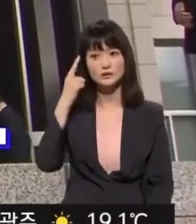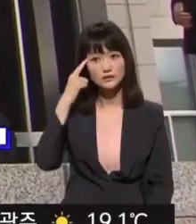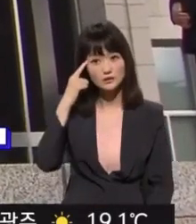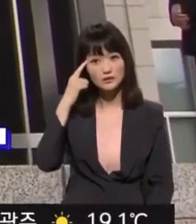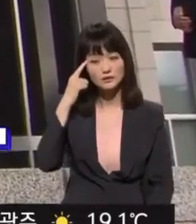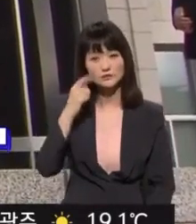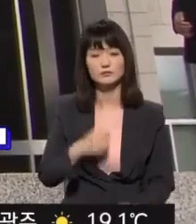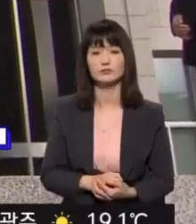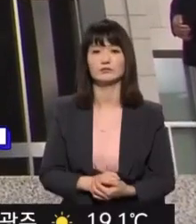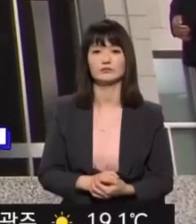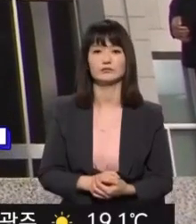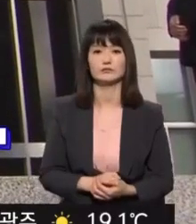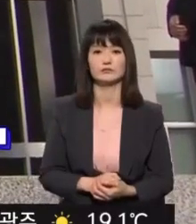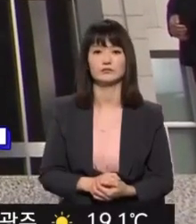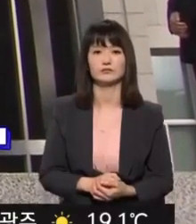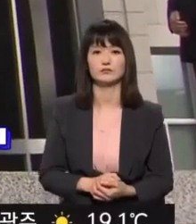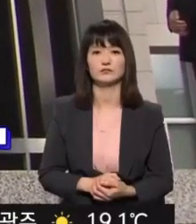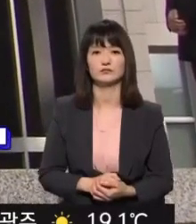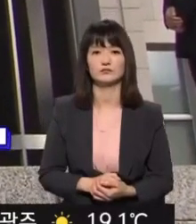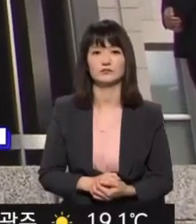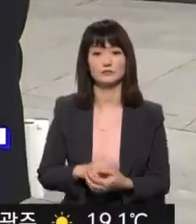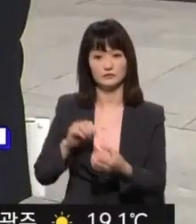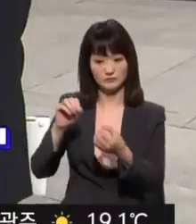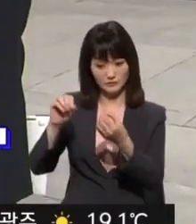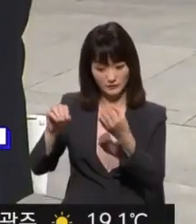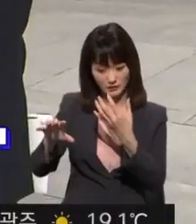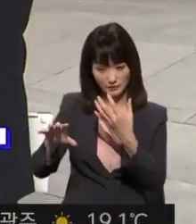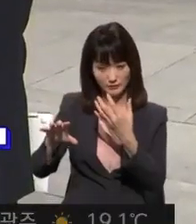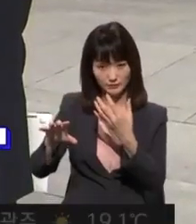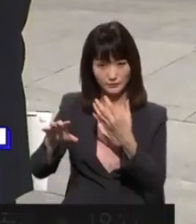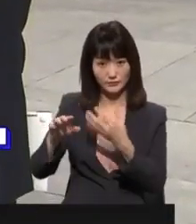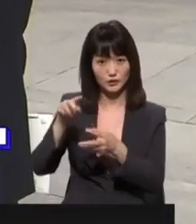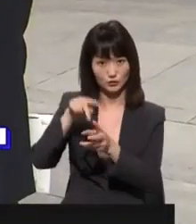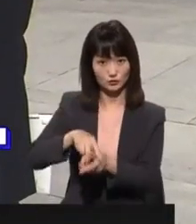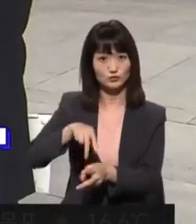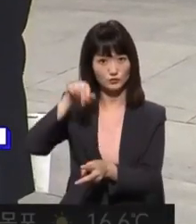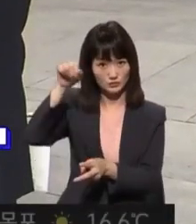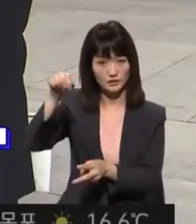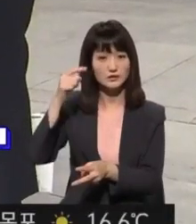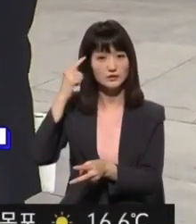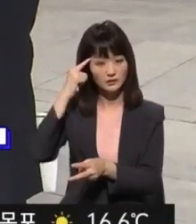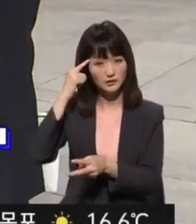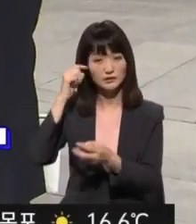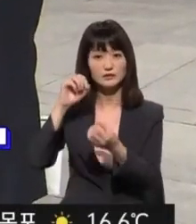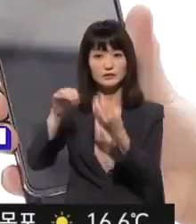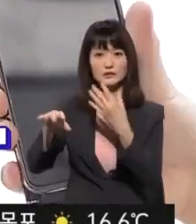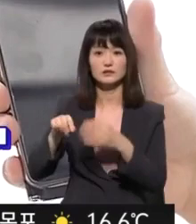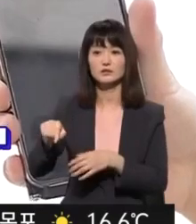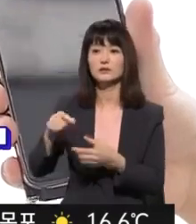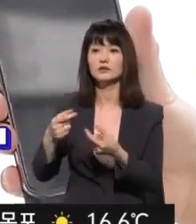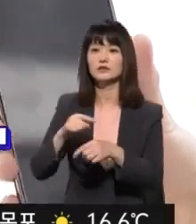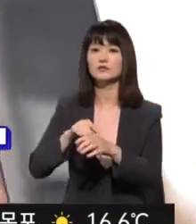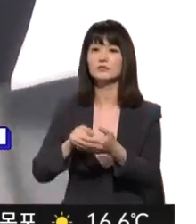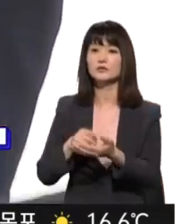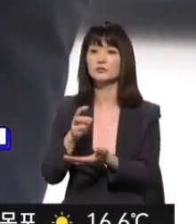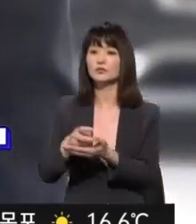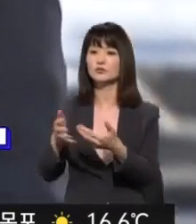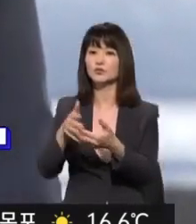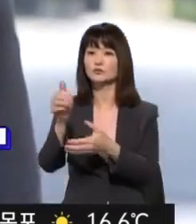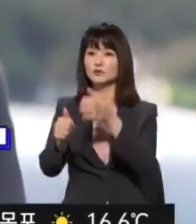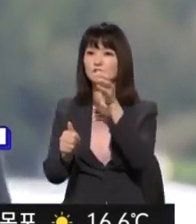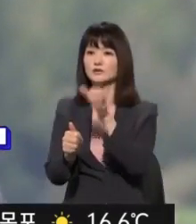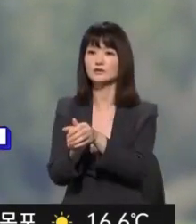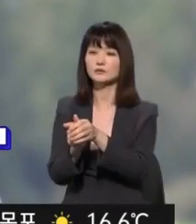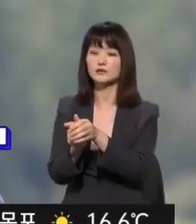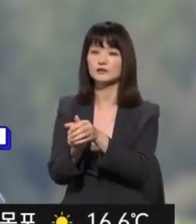그렇게 답하지도 않았겠지만 그렇게 답을 했다면 출마 생각이 있다고 답을 했다면 그렇게 해가지고 그런 마음으로 어떻게 이제 법무부 장관으로서 중립성을